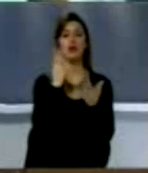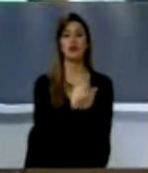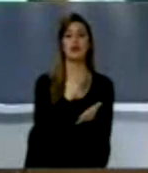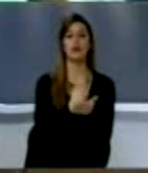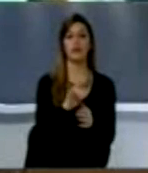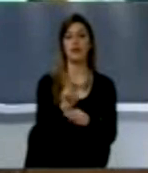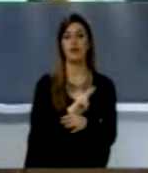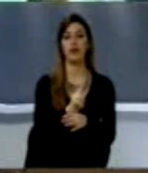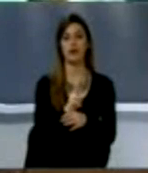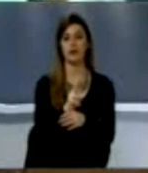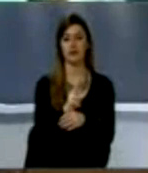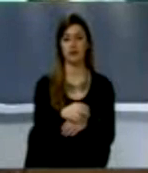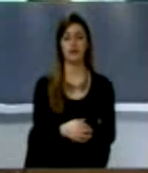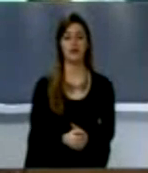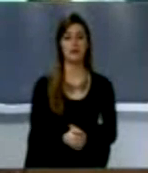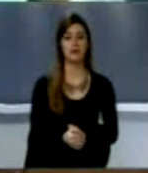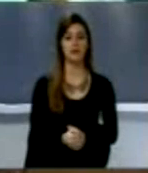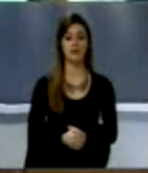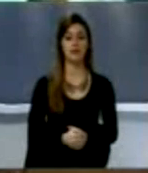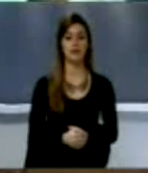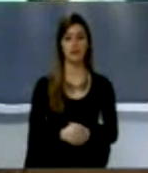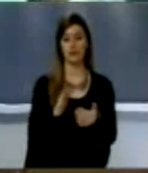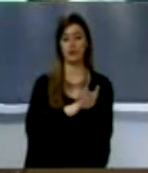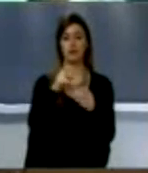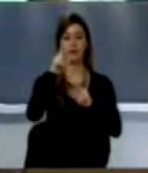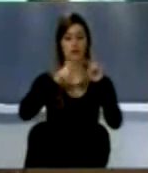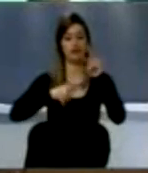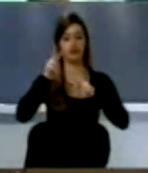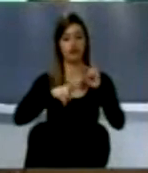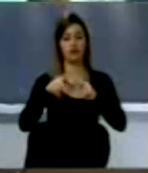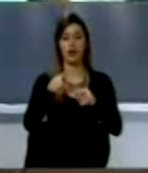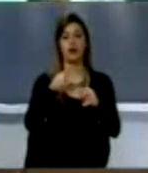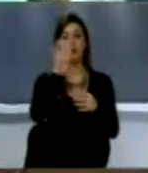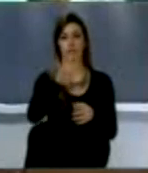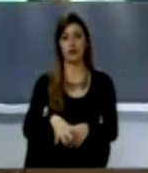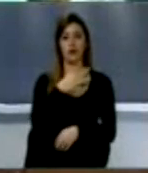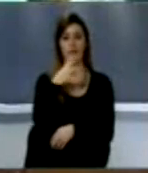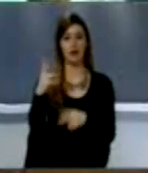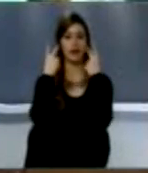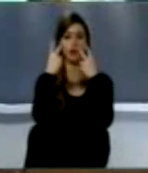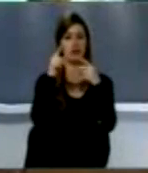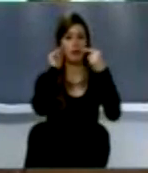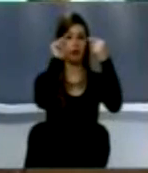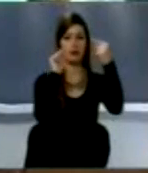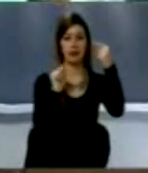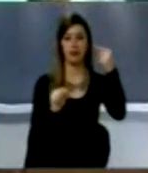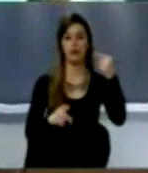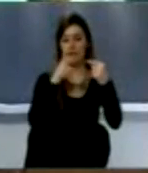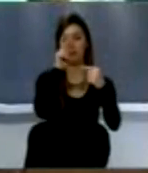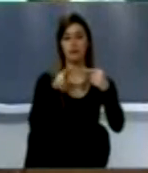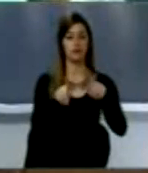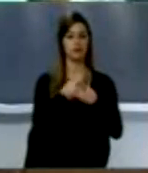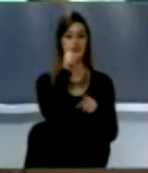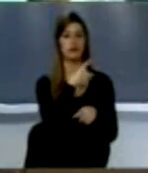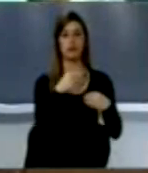akuzuar qeverinë Thaçi 2. Po të kishin lexuar vetëm tabelat me indikatorët kryesor, do të kishin vërejtur si ekspertë